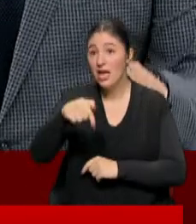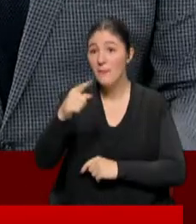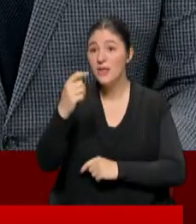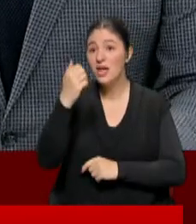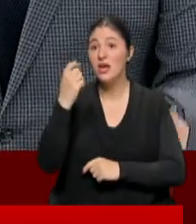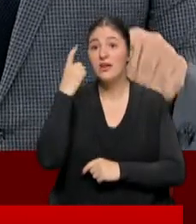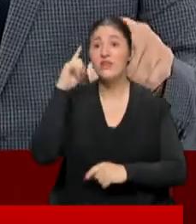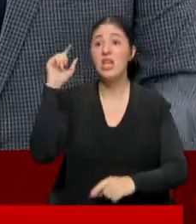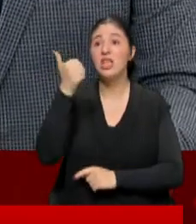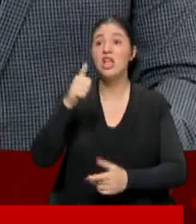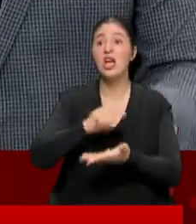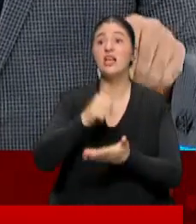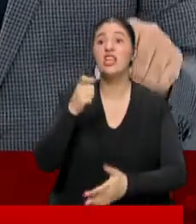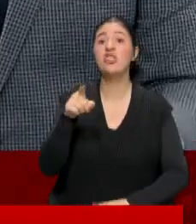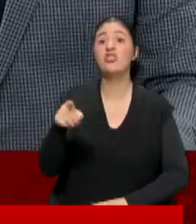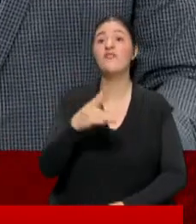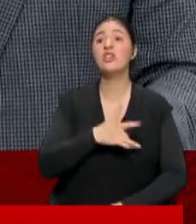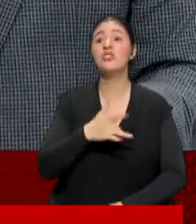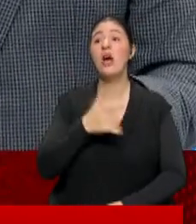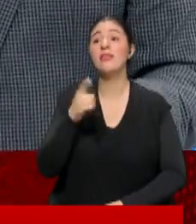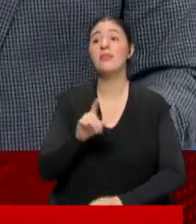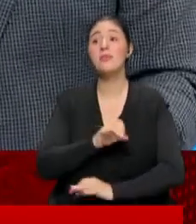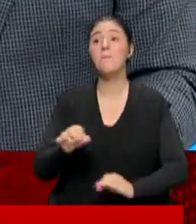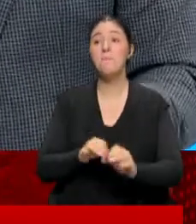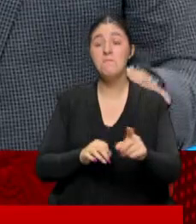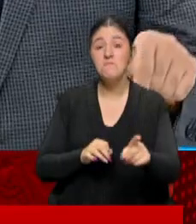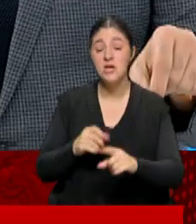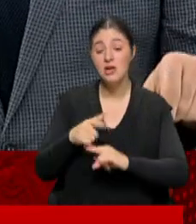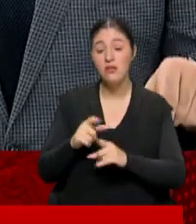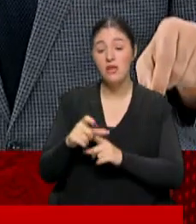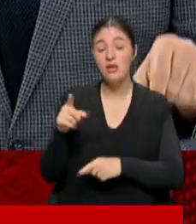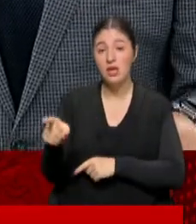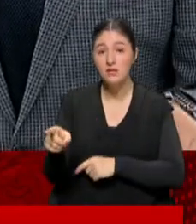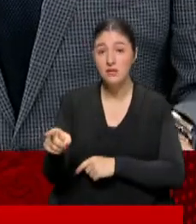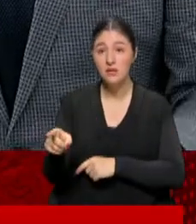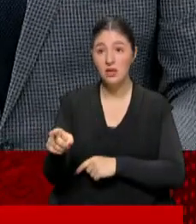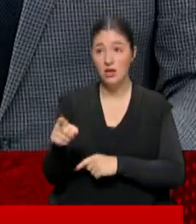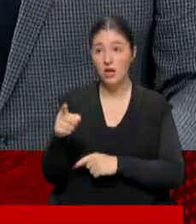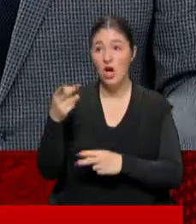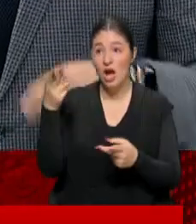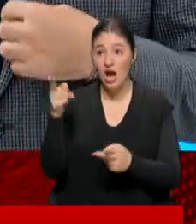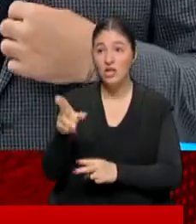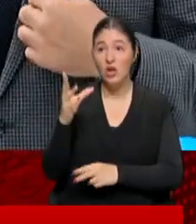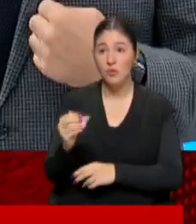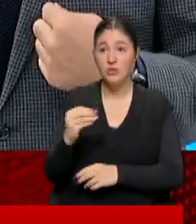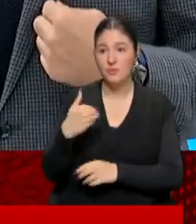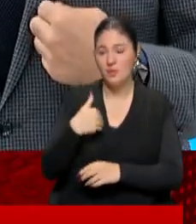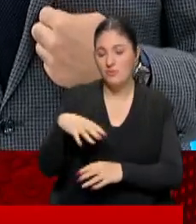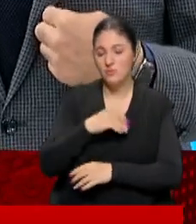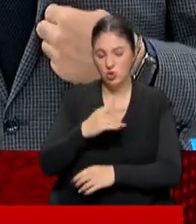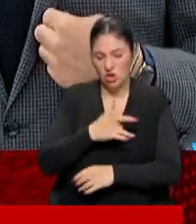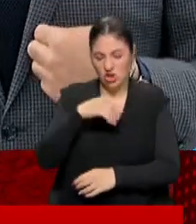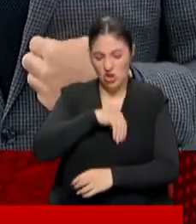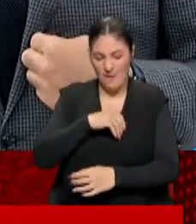bir kanaat önderi ydi gazetecisi vicdanlı bir insandı rant Dink'in katledilmesi hepimizin